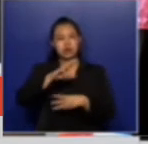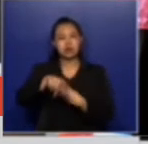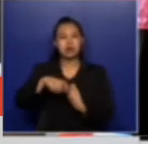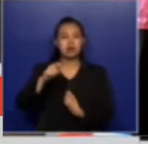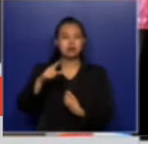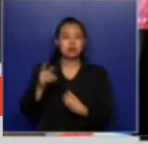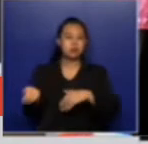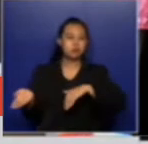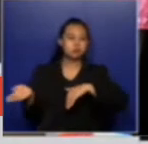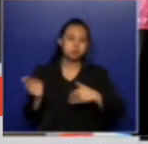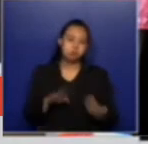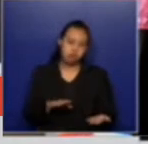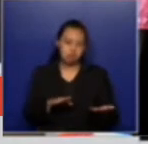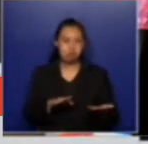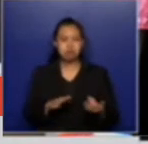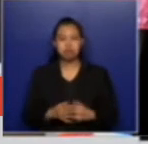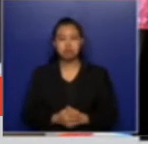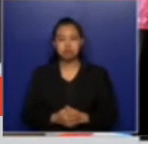ล้มเหลว